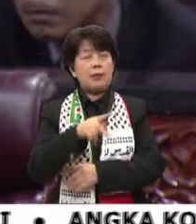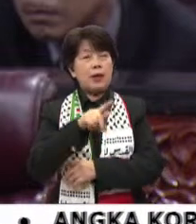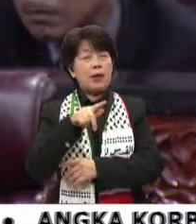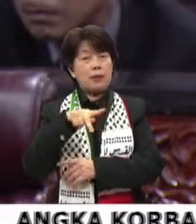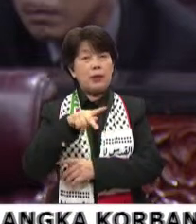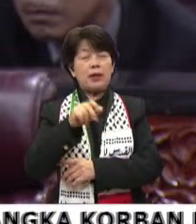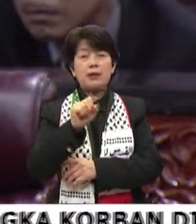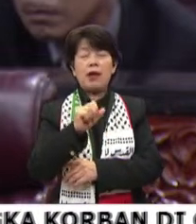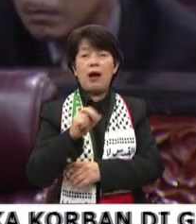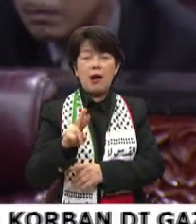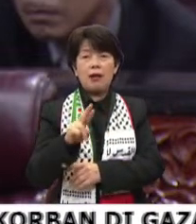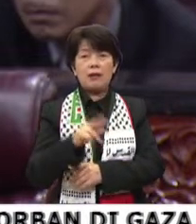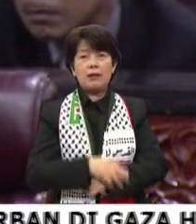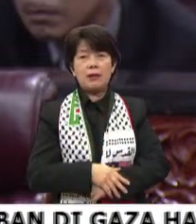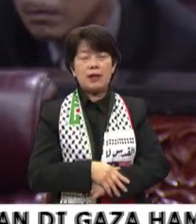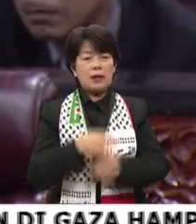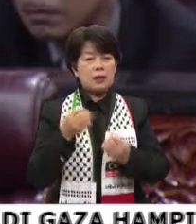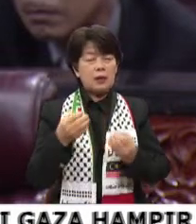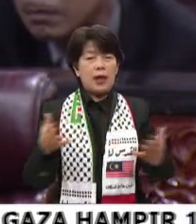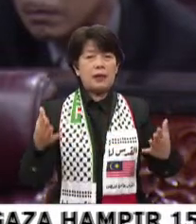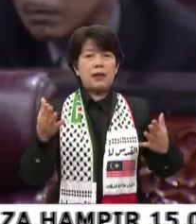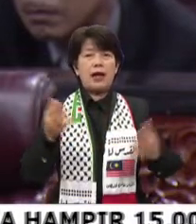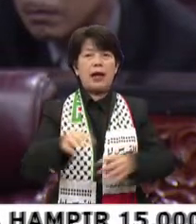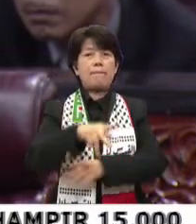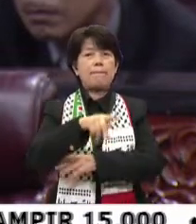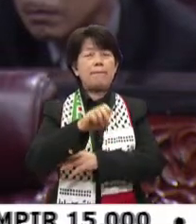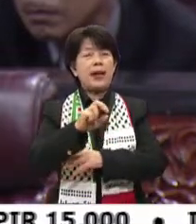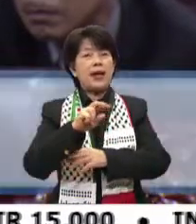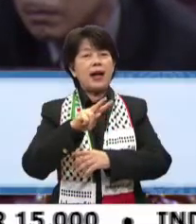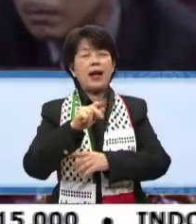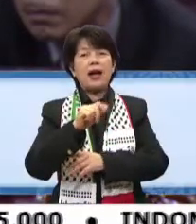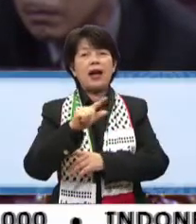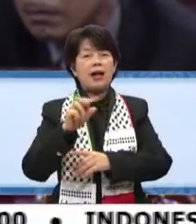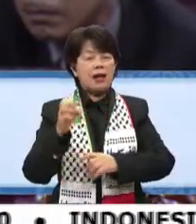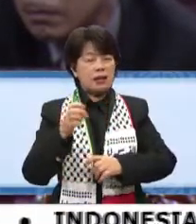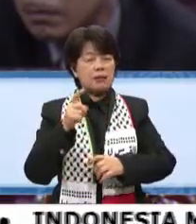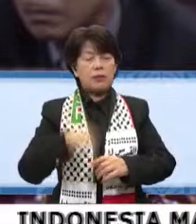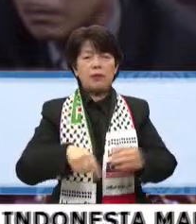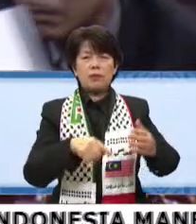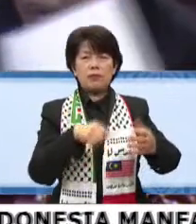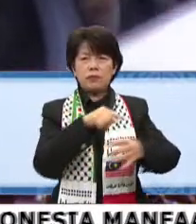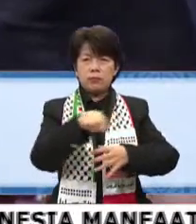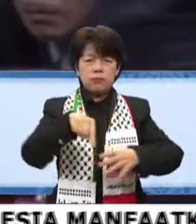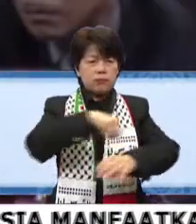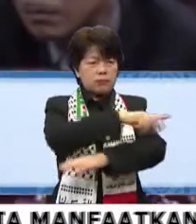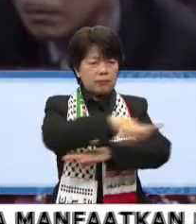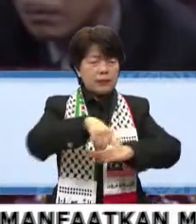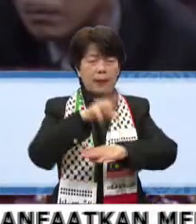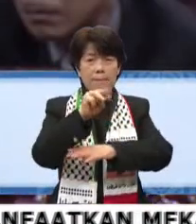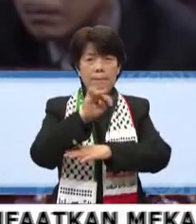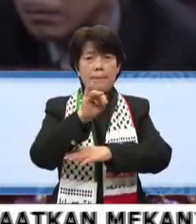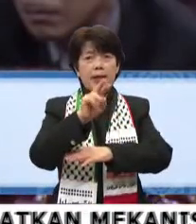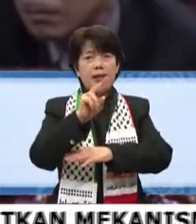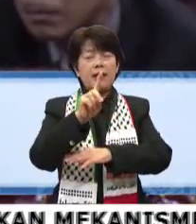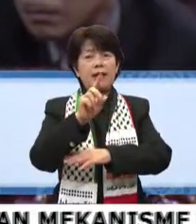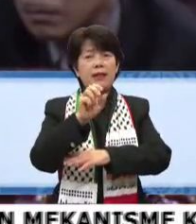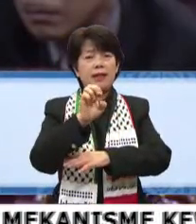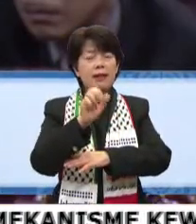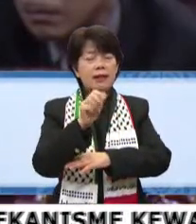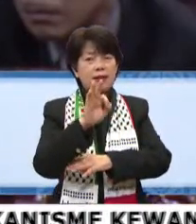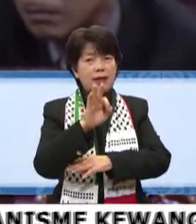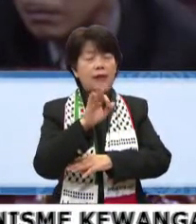pltsr adalah sebuah pengalan dibangunkan daripada sebuah pelantar minyak yang mana mindf usahakan menjadi sebuah